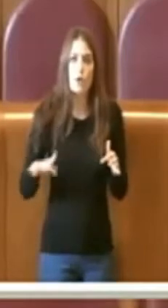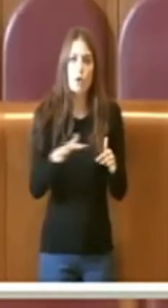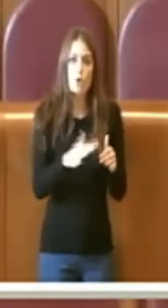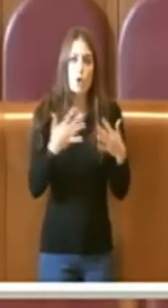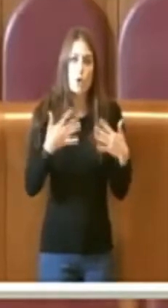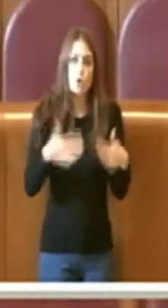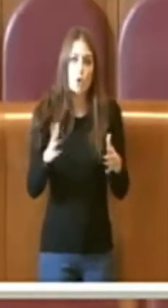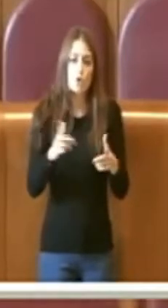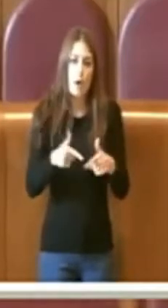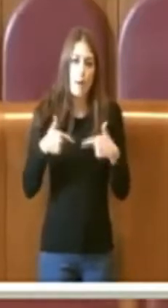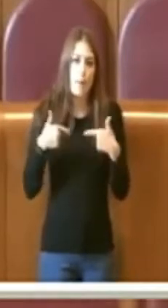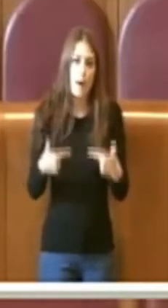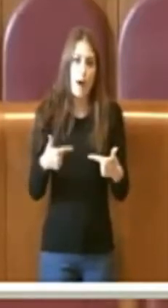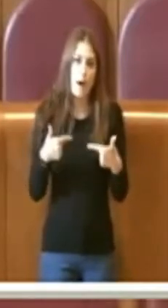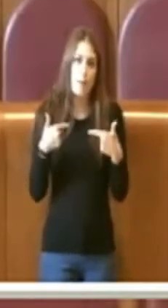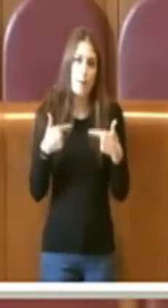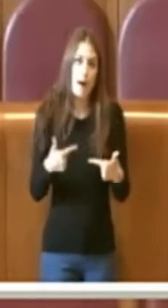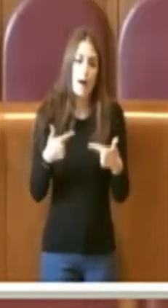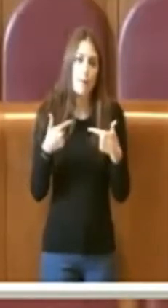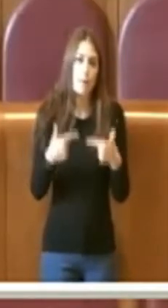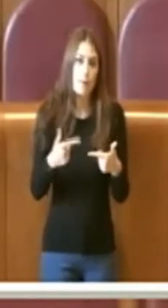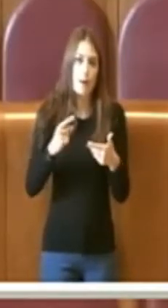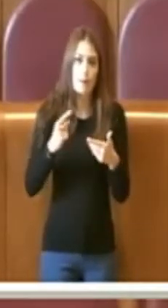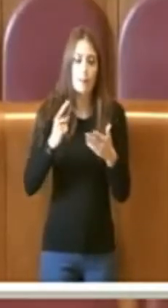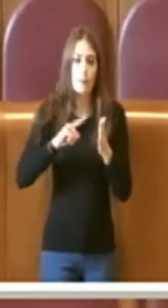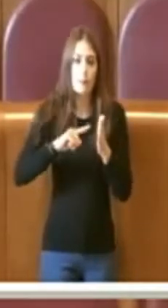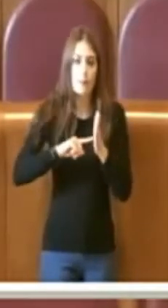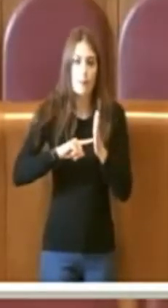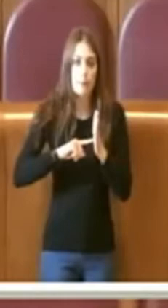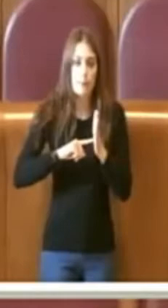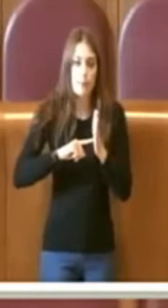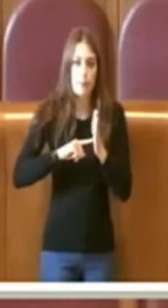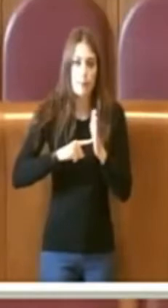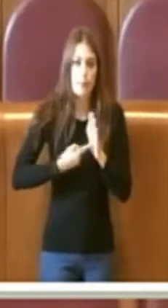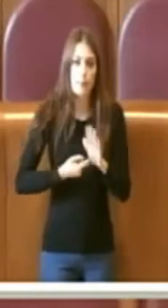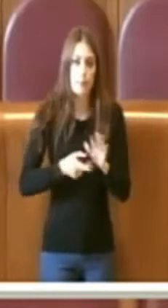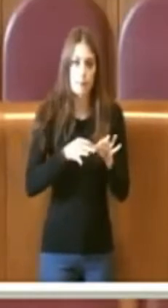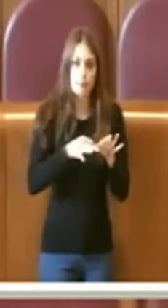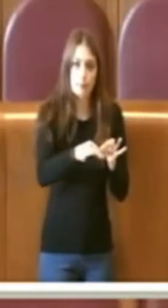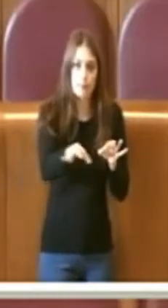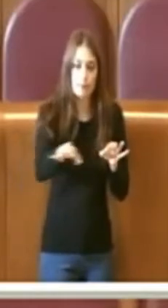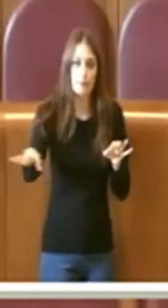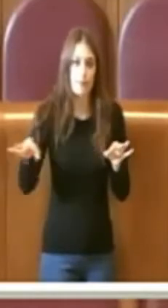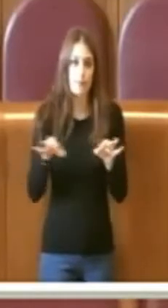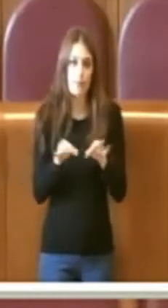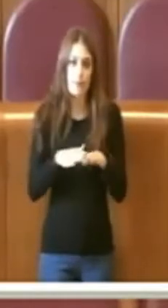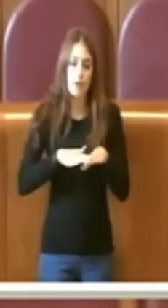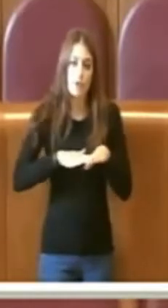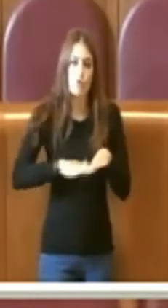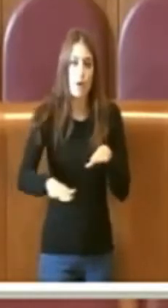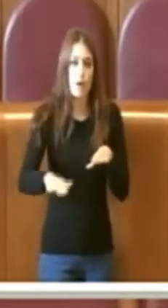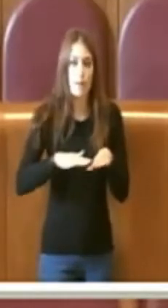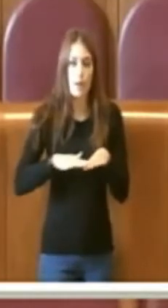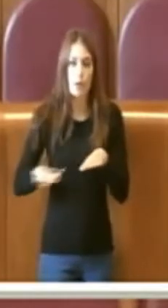vessato milioni di metri di cubature di cemento.